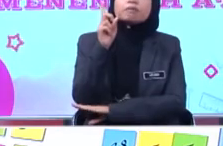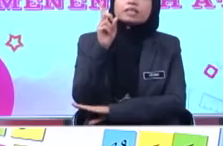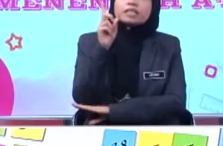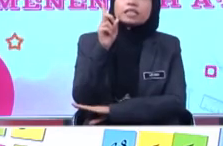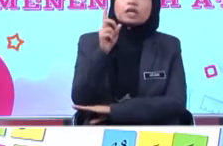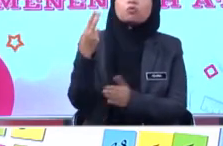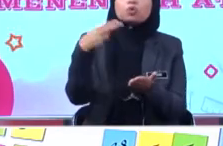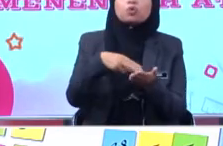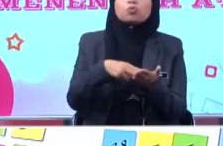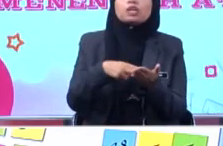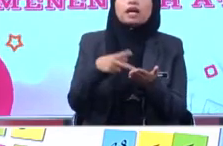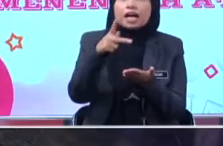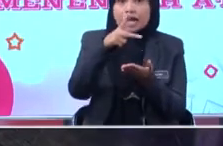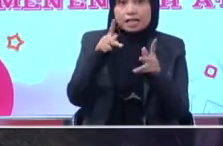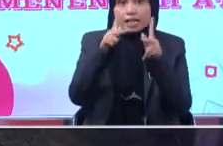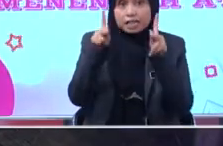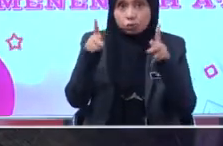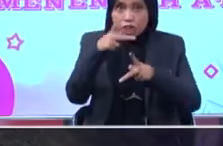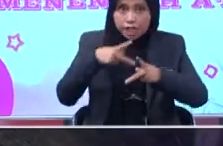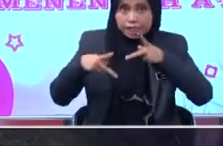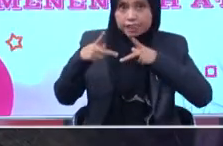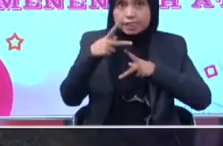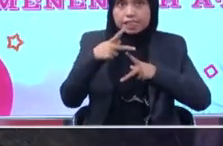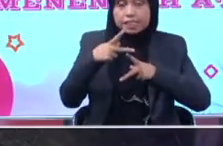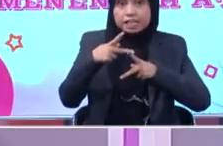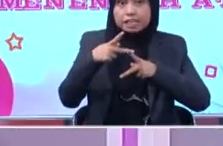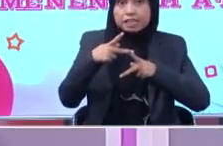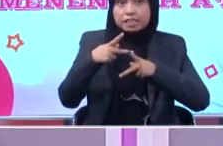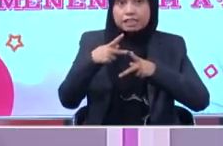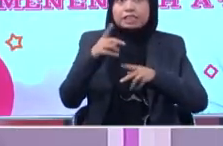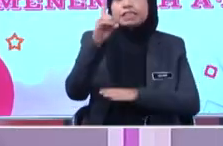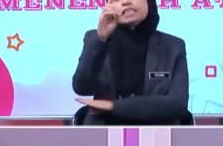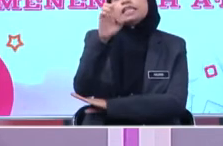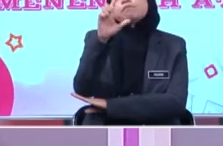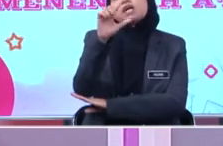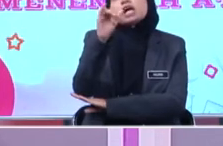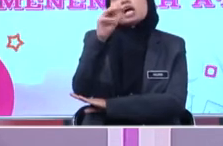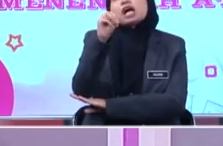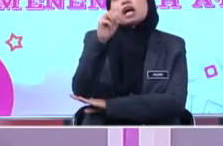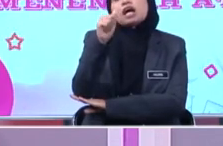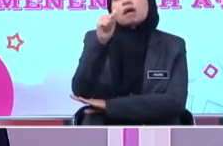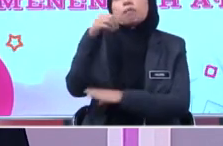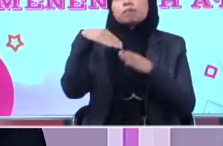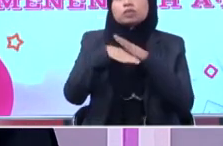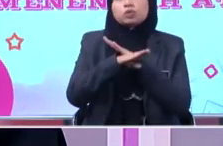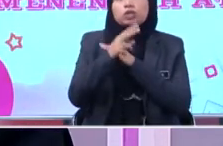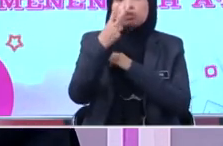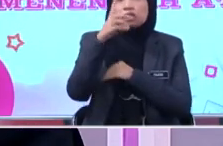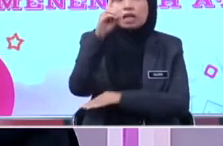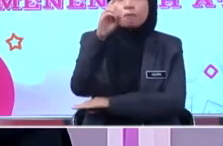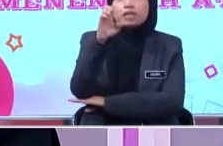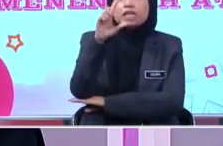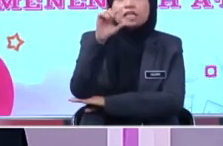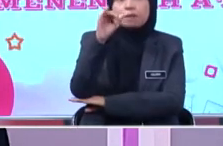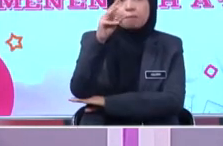membuat ulang kaji semula heulang kaca-sebelah bolehlah nanyain adelima lama wd5 doa adopsi domain